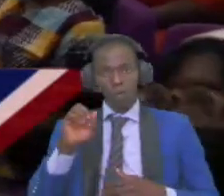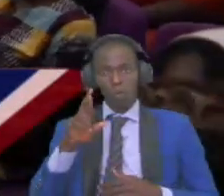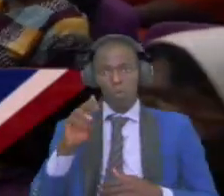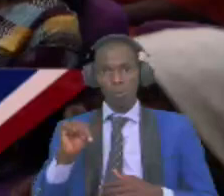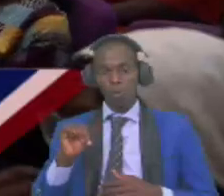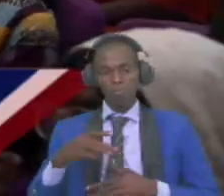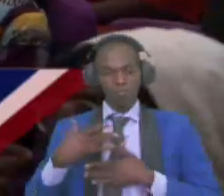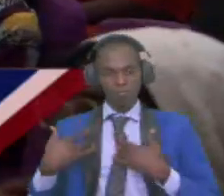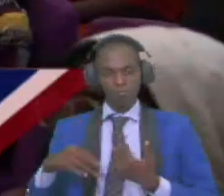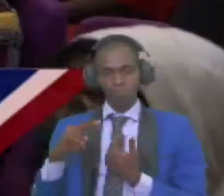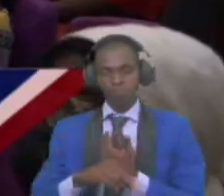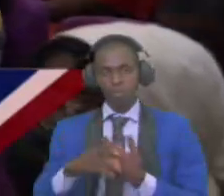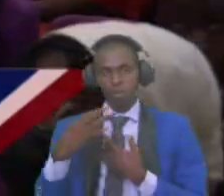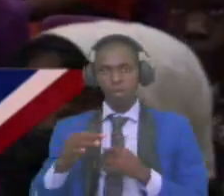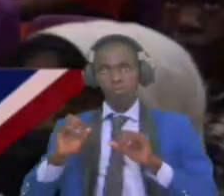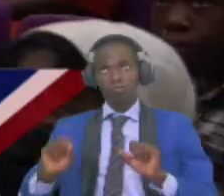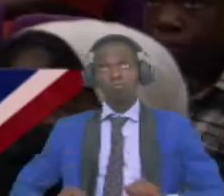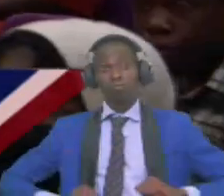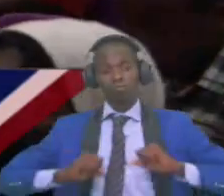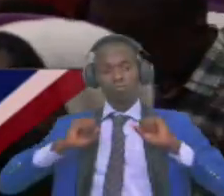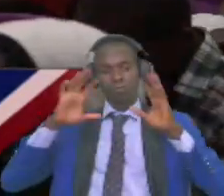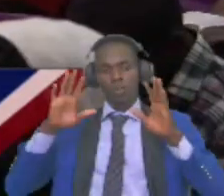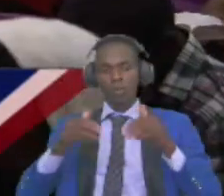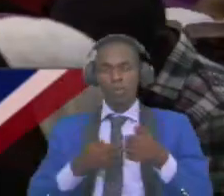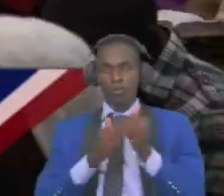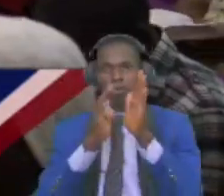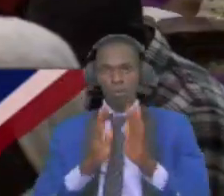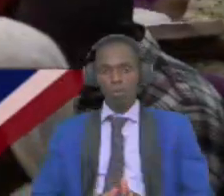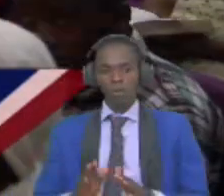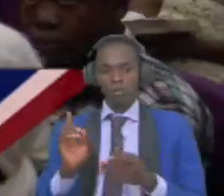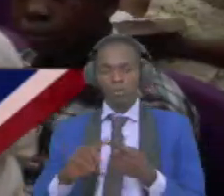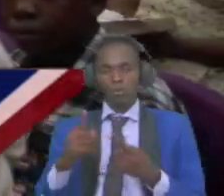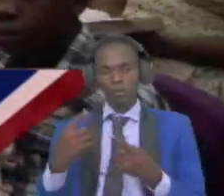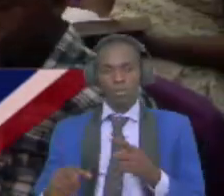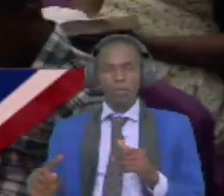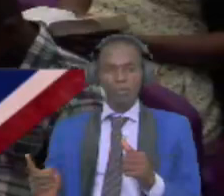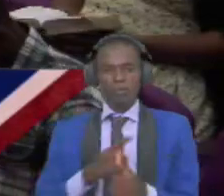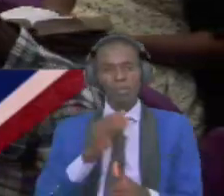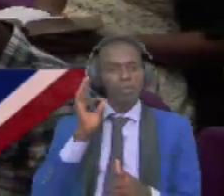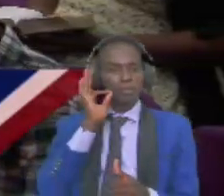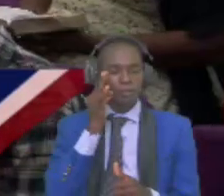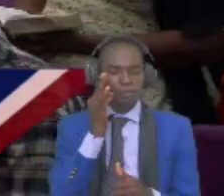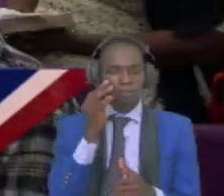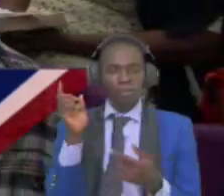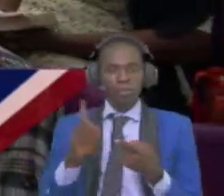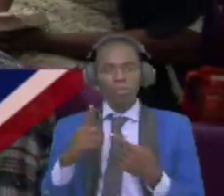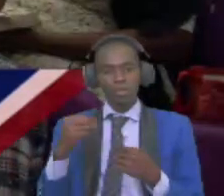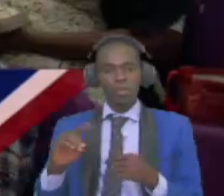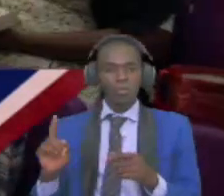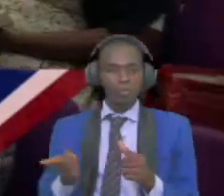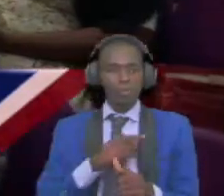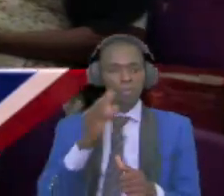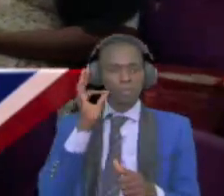aux prémices au premier prédateur aux